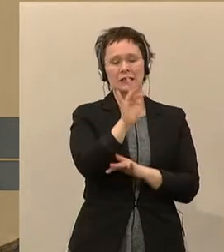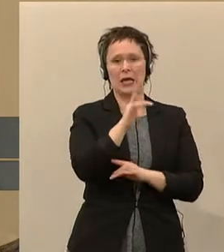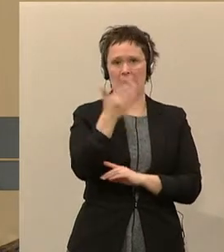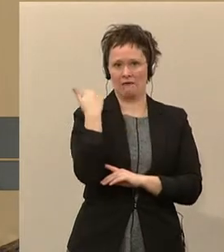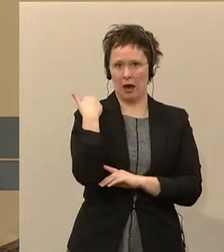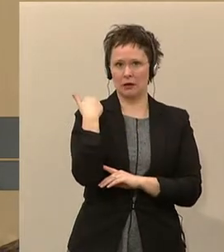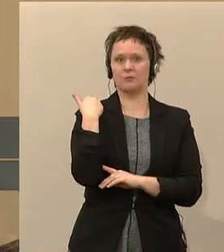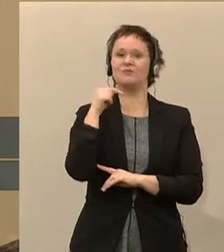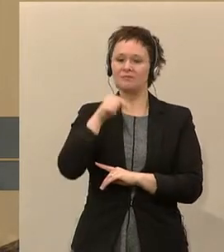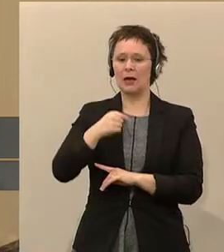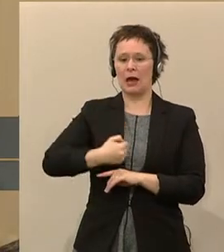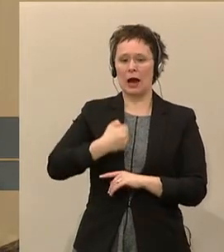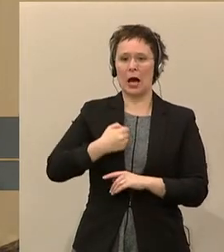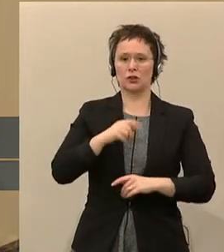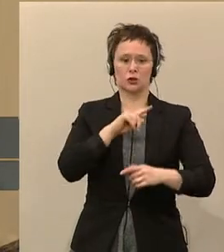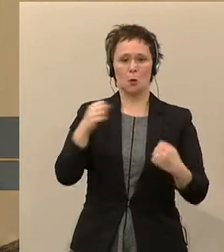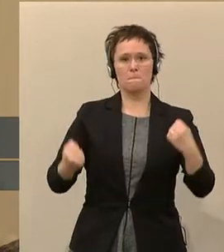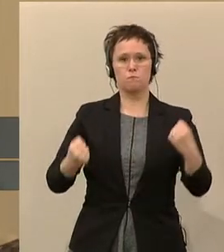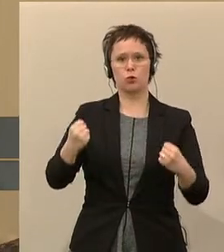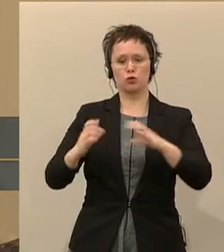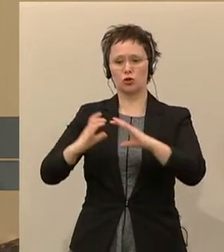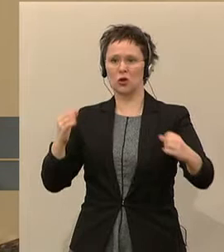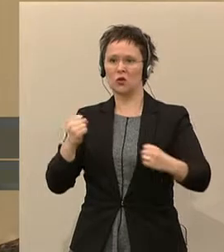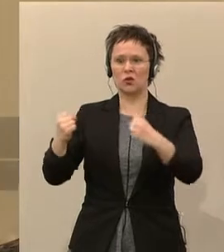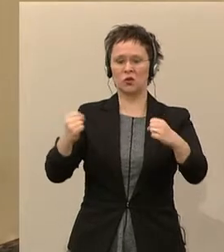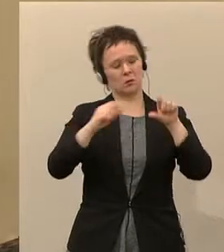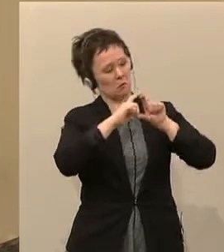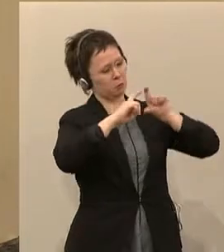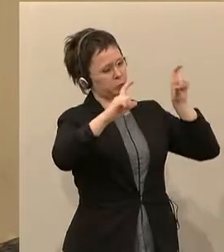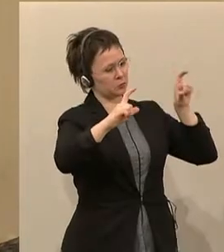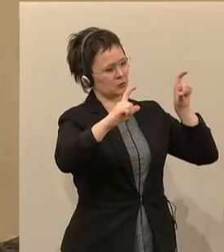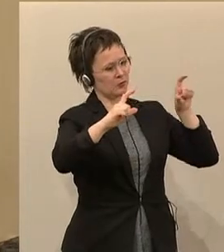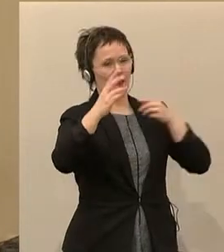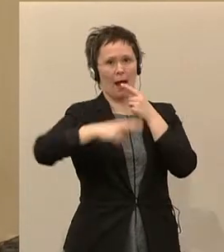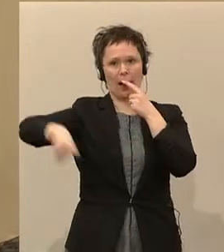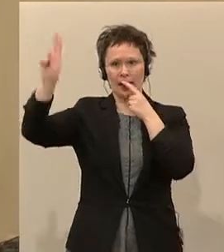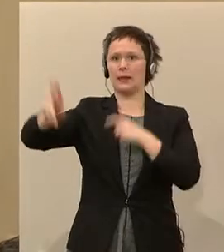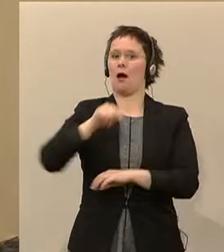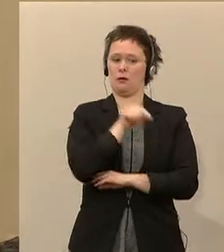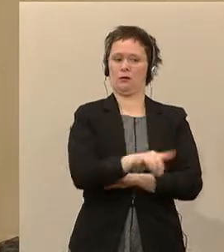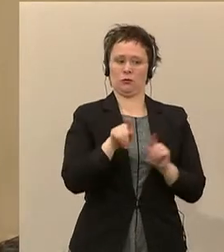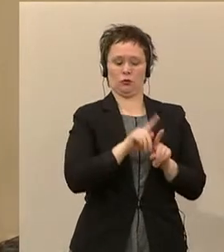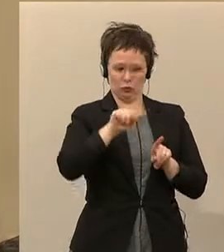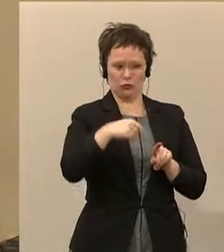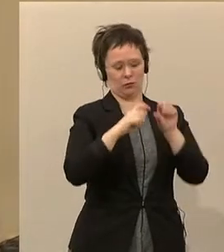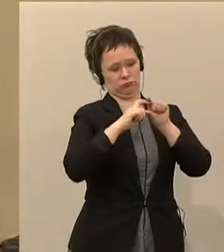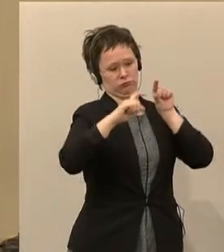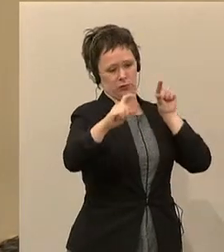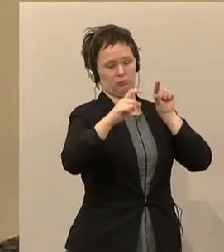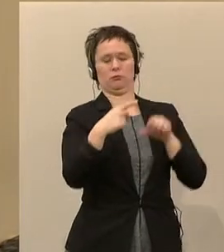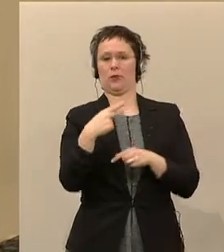Homepage wurden Besucher und Besucherinnen mit dem Gruß Heil Hitler begrüßt. Es ist bekannt, dass er im